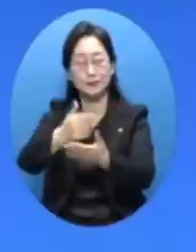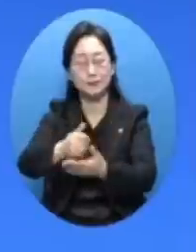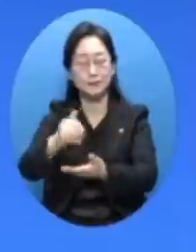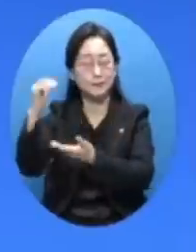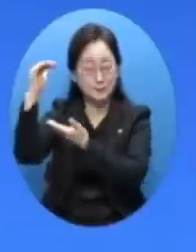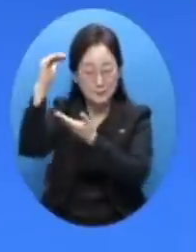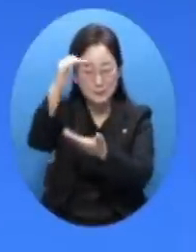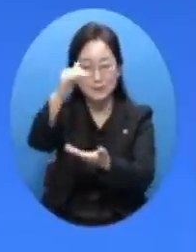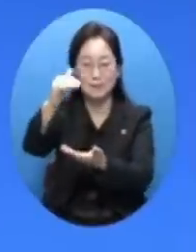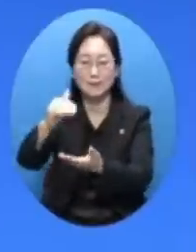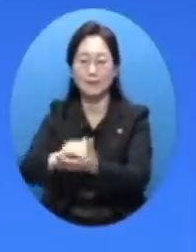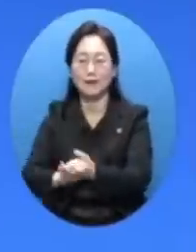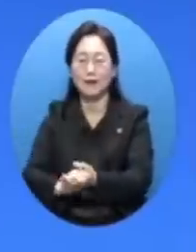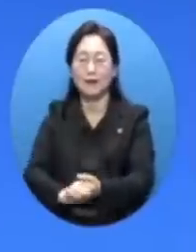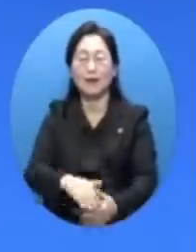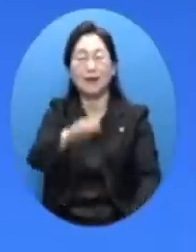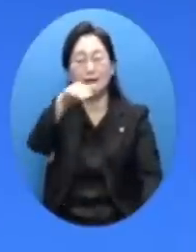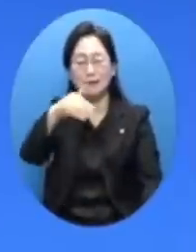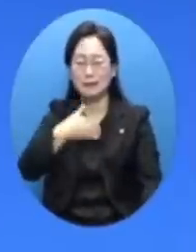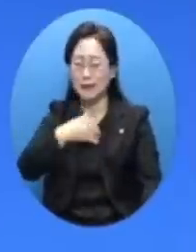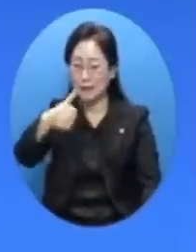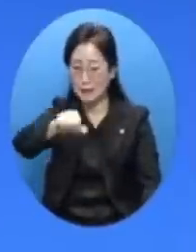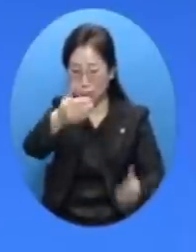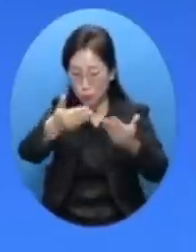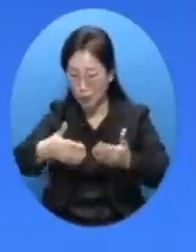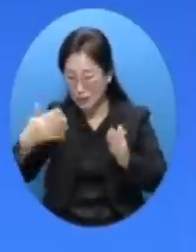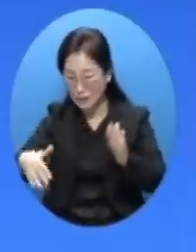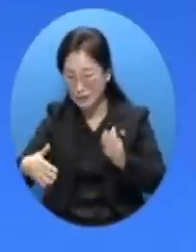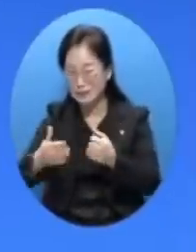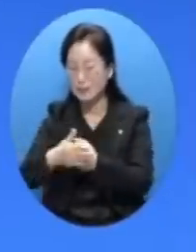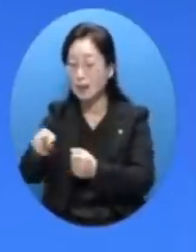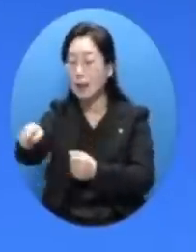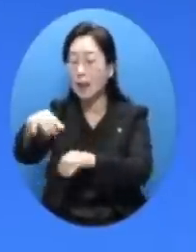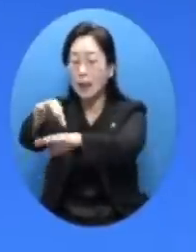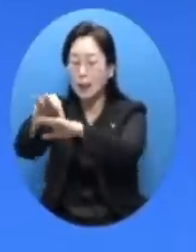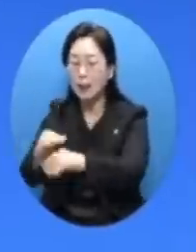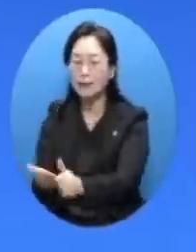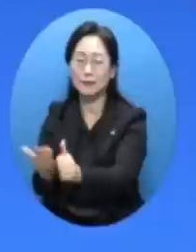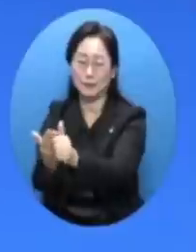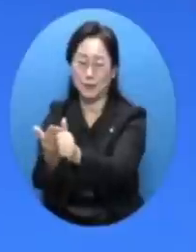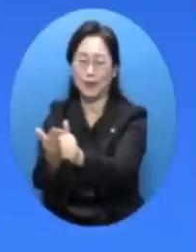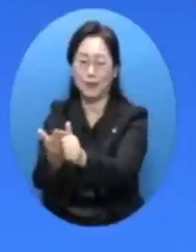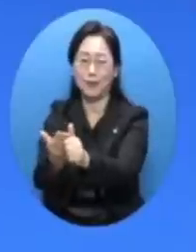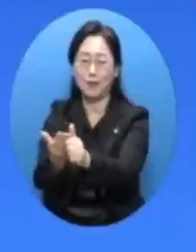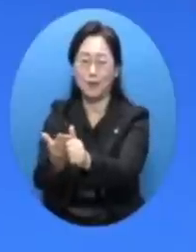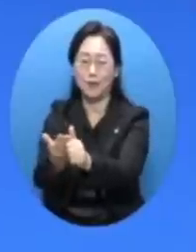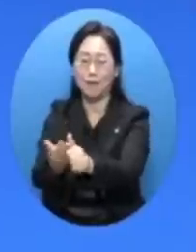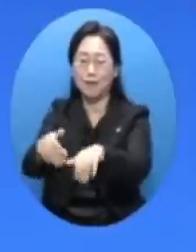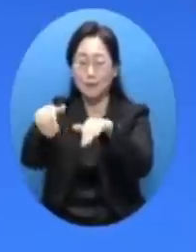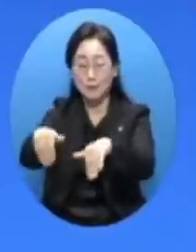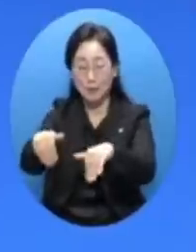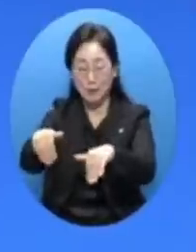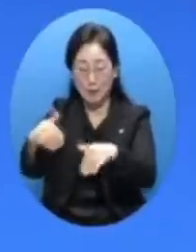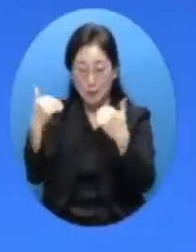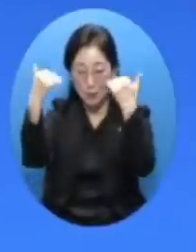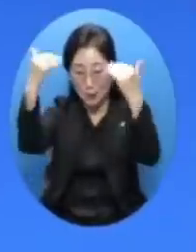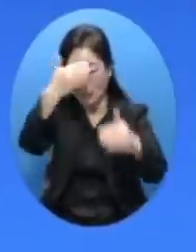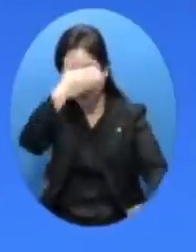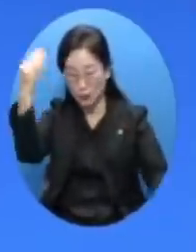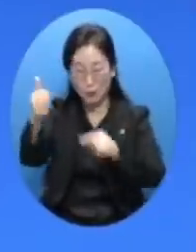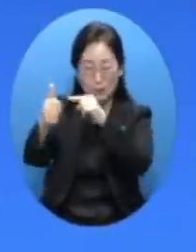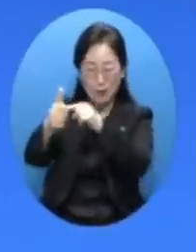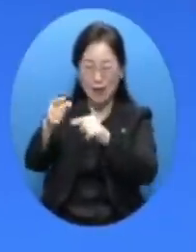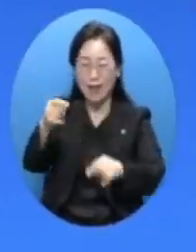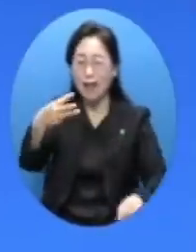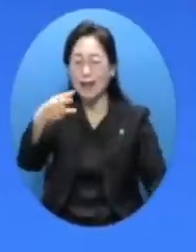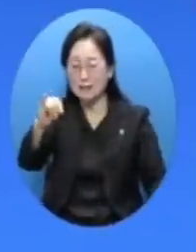아린 것입니다. 저게 아직까지 자식을 안 주었기 때문에 제 집에서 길러서 이제 청년이 돼서 일을 잘하고 있는